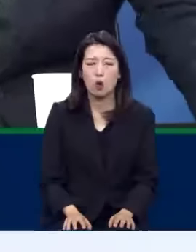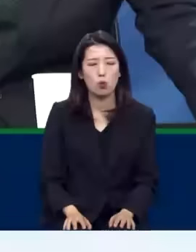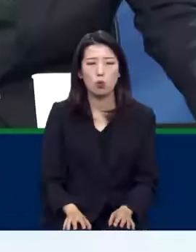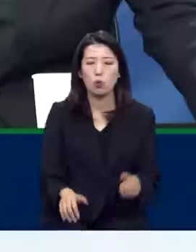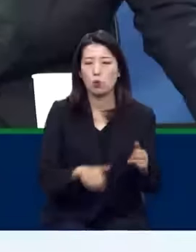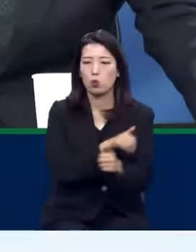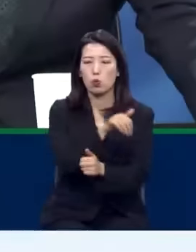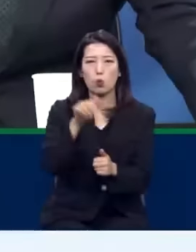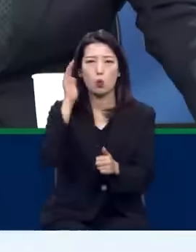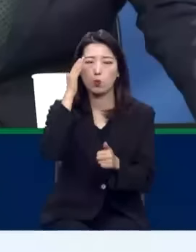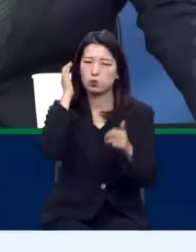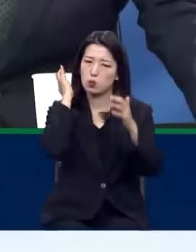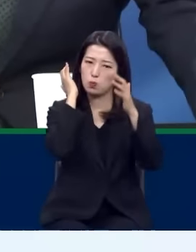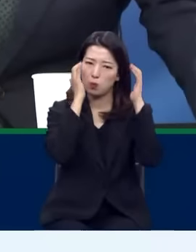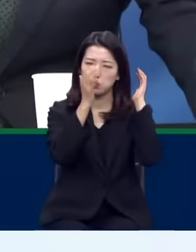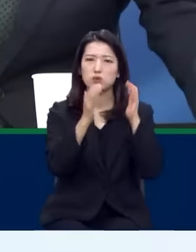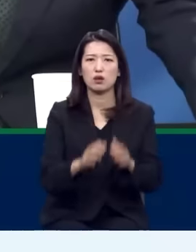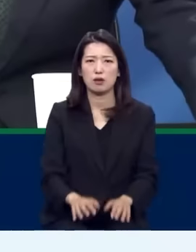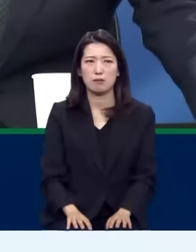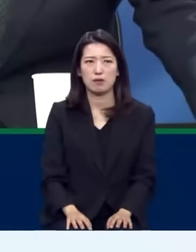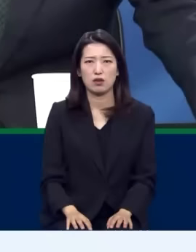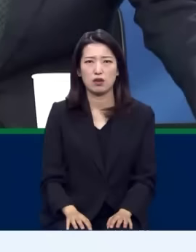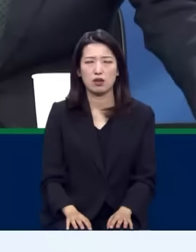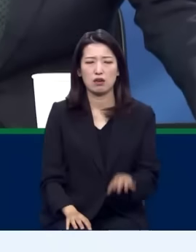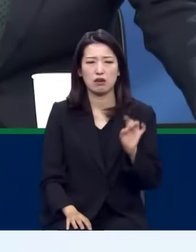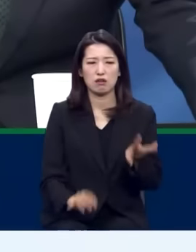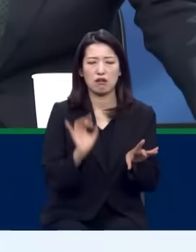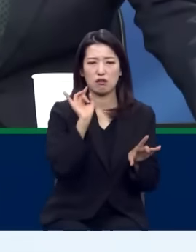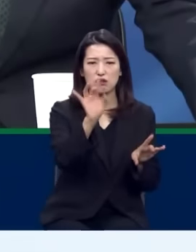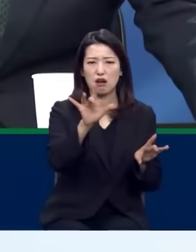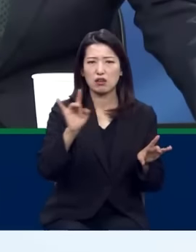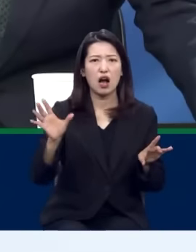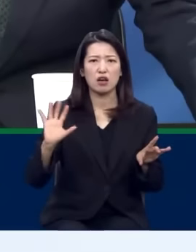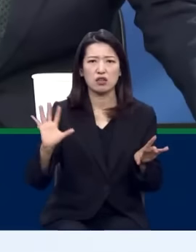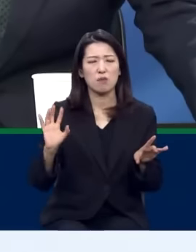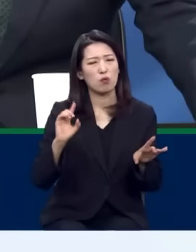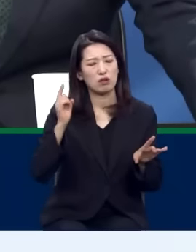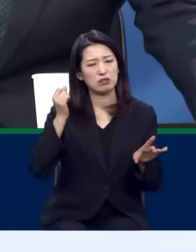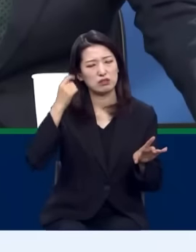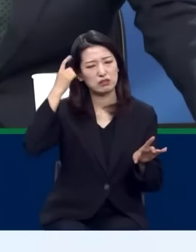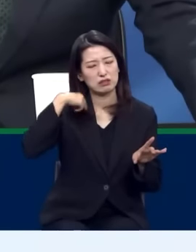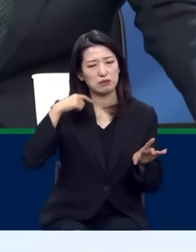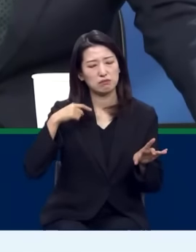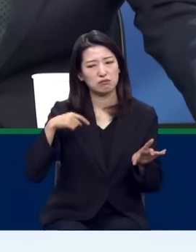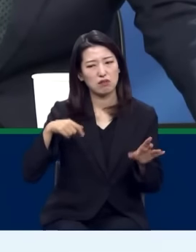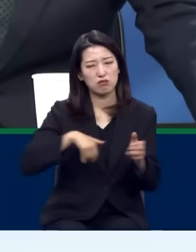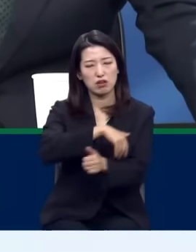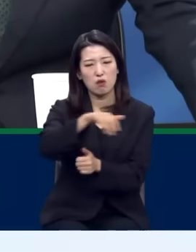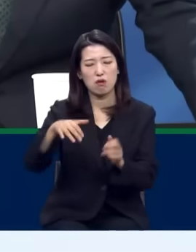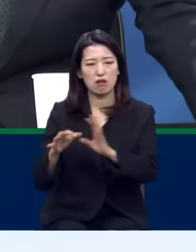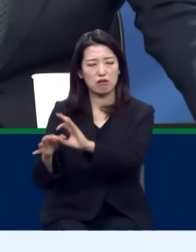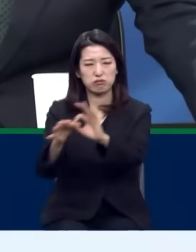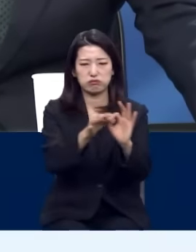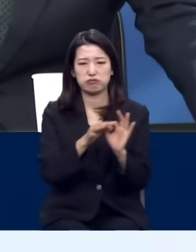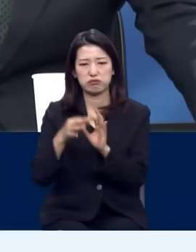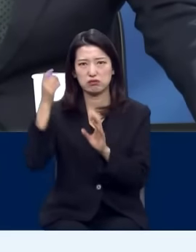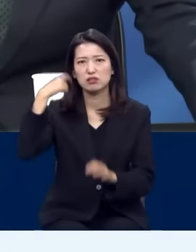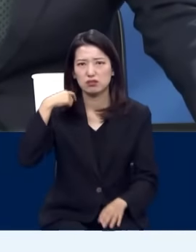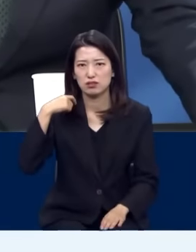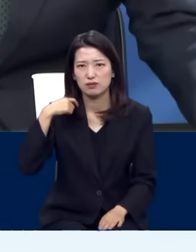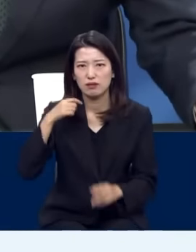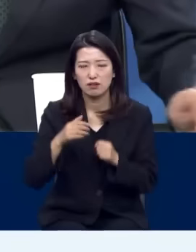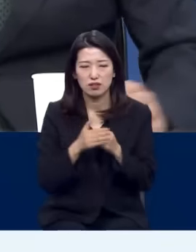상항이라 하더라도 이게 같이 복합적인 요인들이 때문에 명태 씨는 어쨌든 폭풍의 핵이다 저는 이렇게 봅니다 여전히